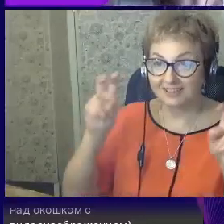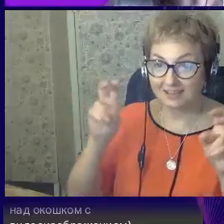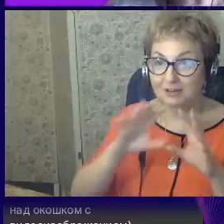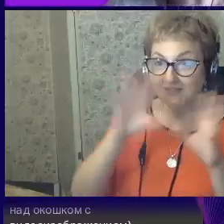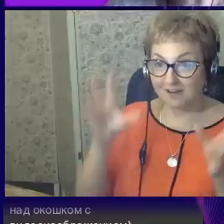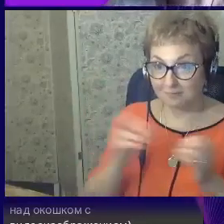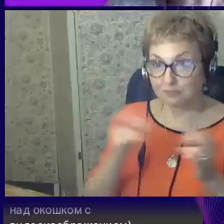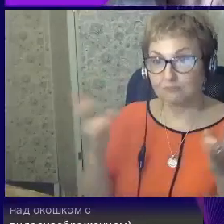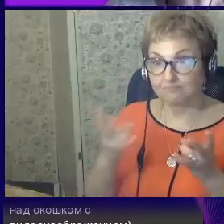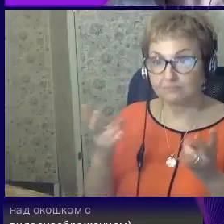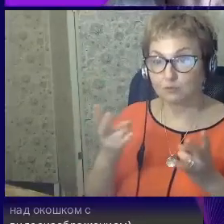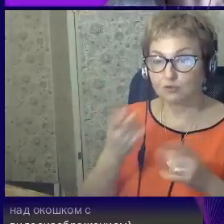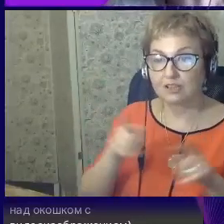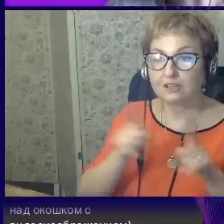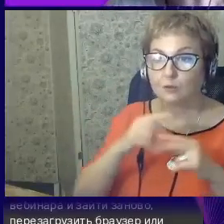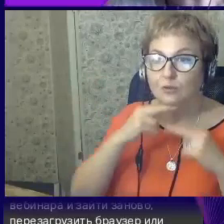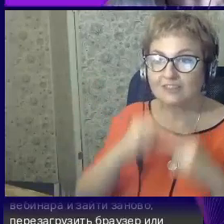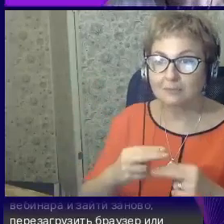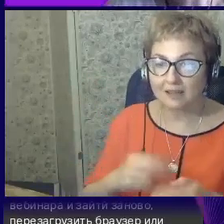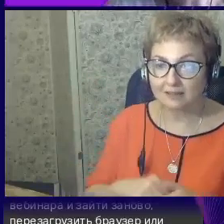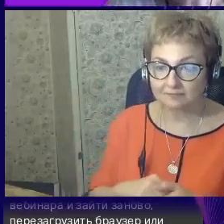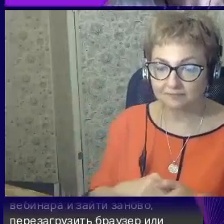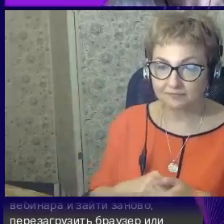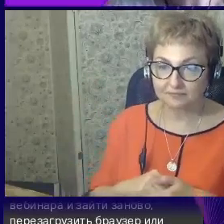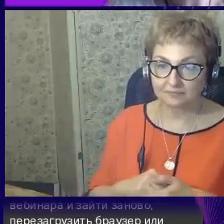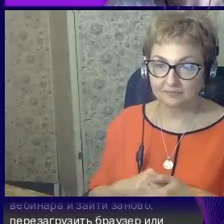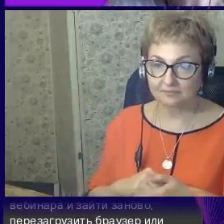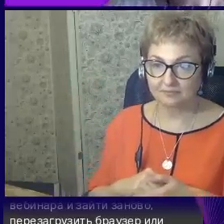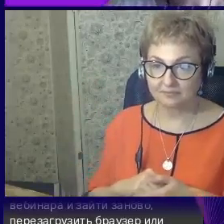в принципе, стоит такого внимания.